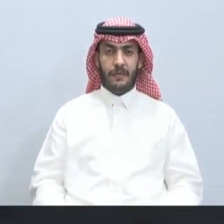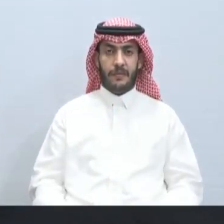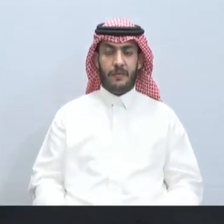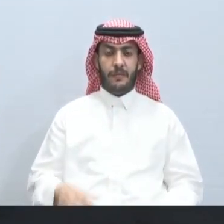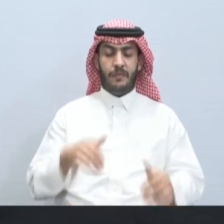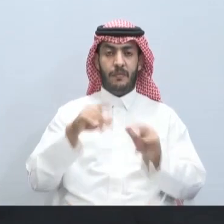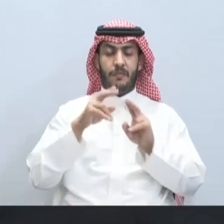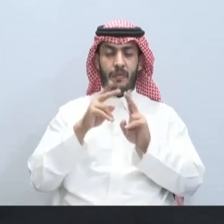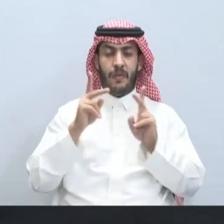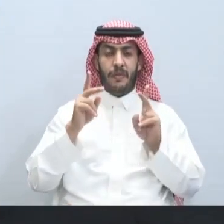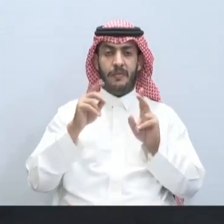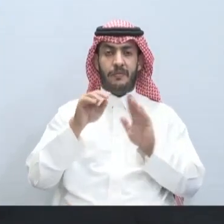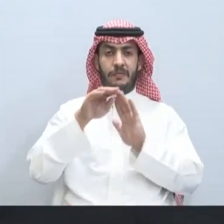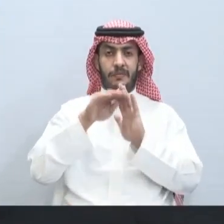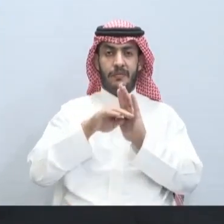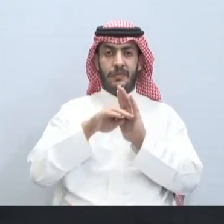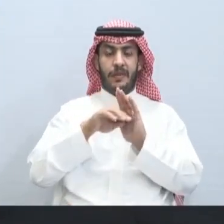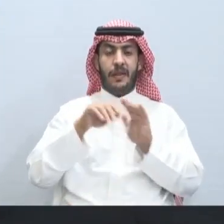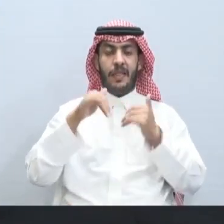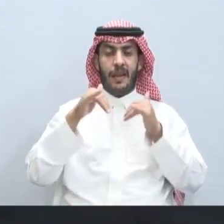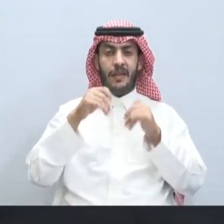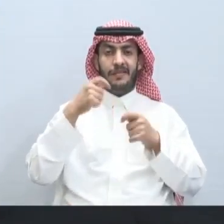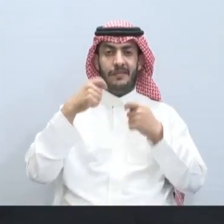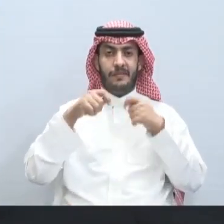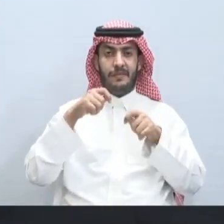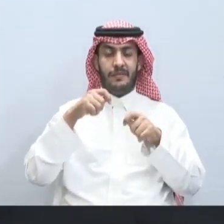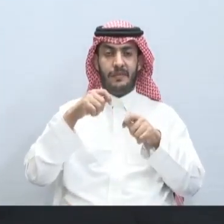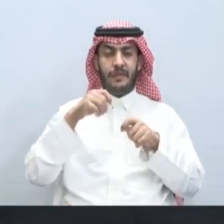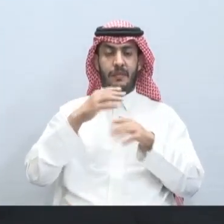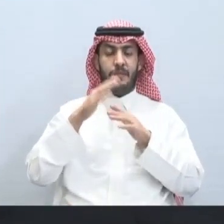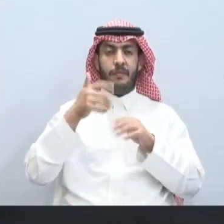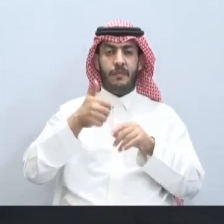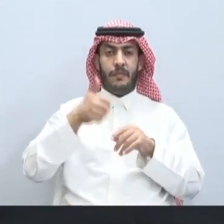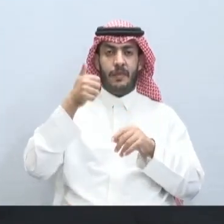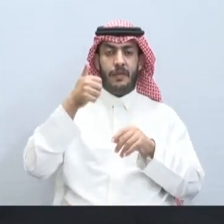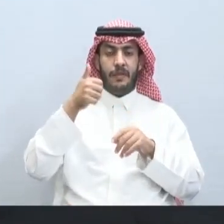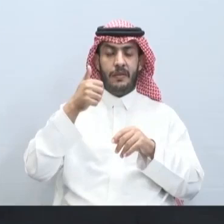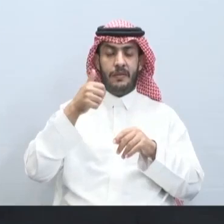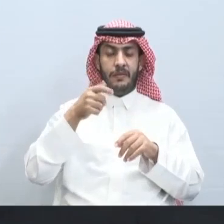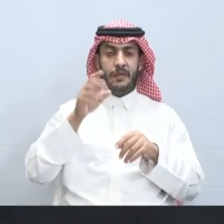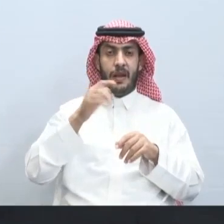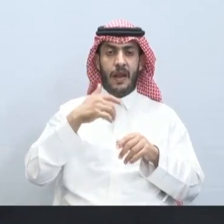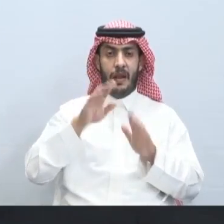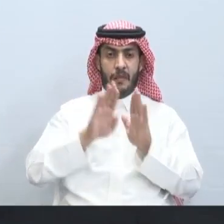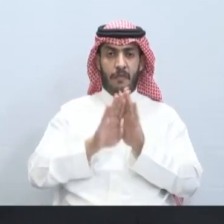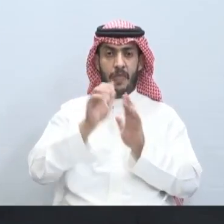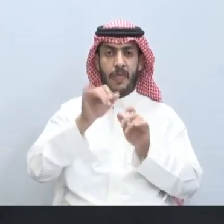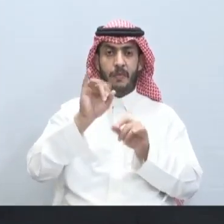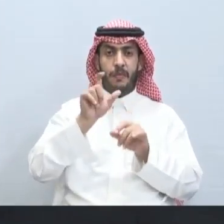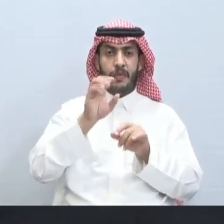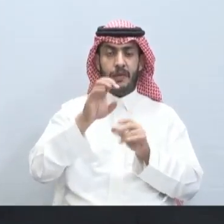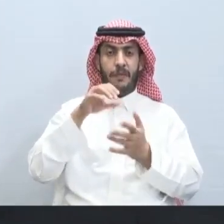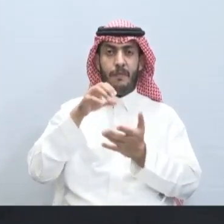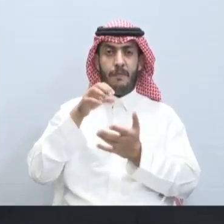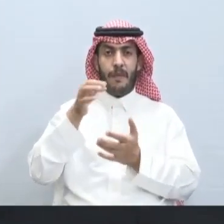واسواق مختلفه ب انماطها في سلوكيات الشرائيه قد يكون هنالك نجاح لمنتج ما في